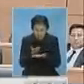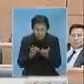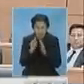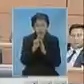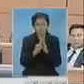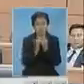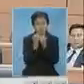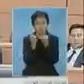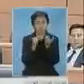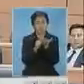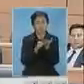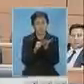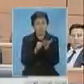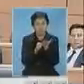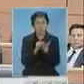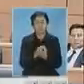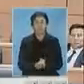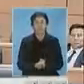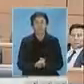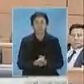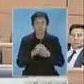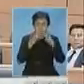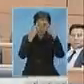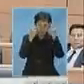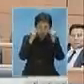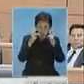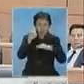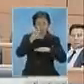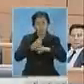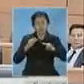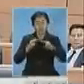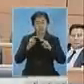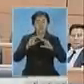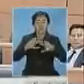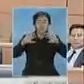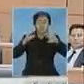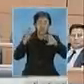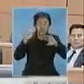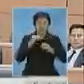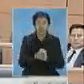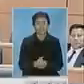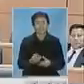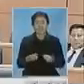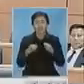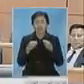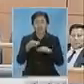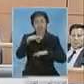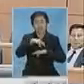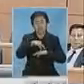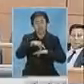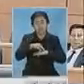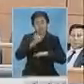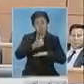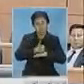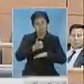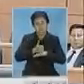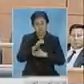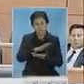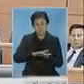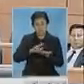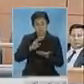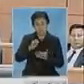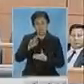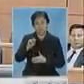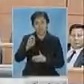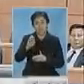รัฐธรรมนูญนายกรัฐมนตรีรัฐบาลชุดที่แล้วแต่งตั้งนายสมบัติธำรงธัญวงศ์อธิการบดีนิด้าเป็น